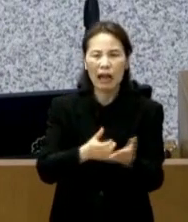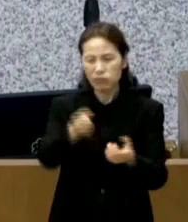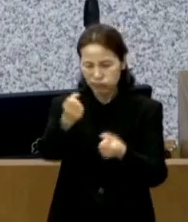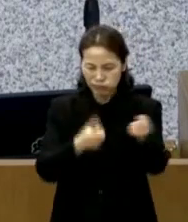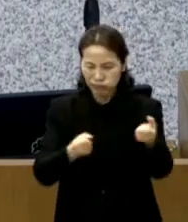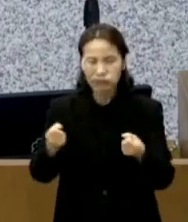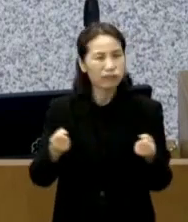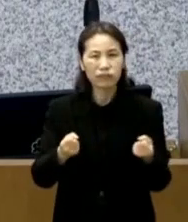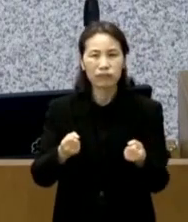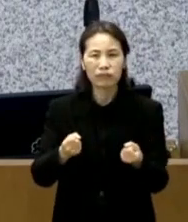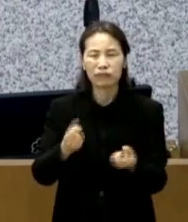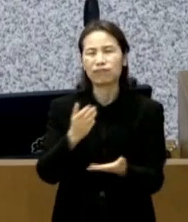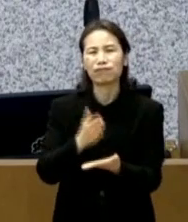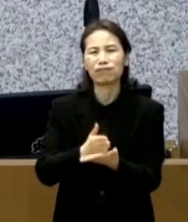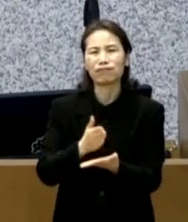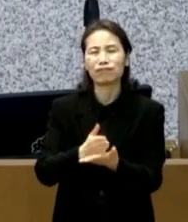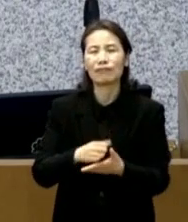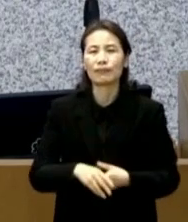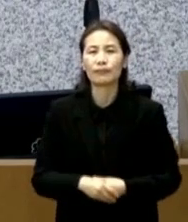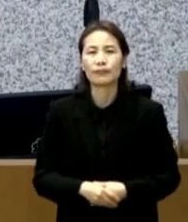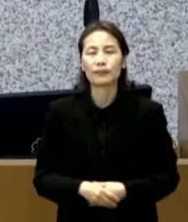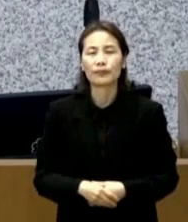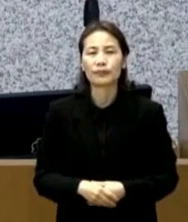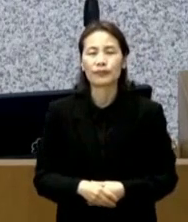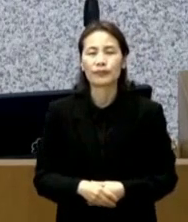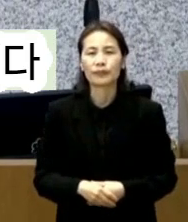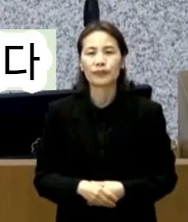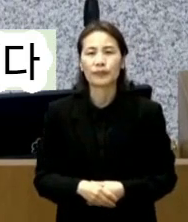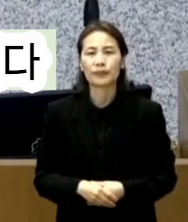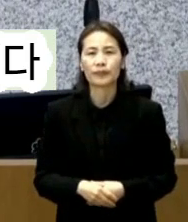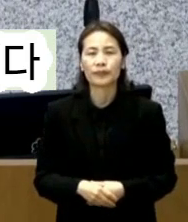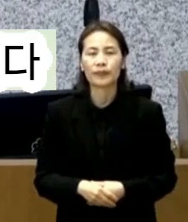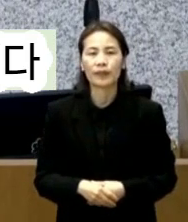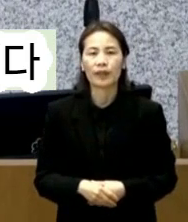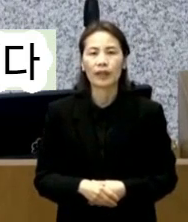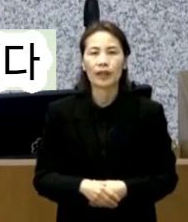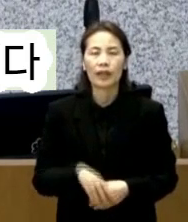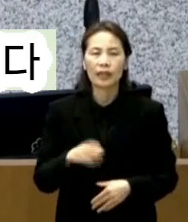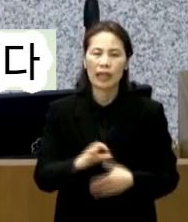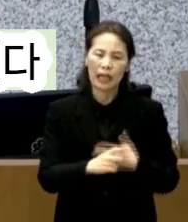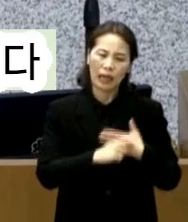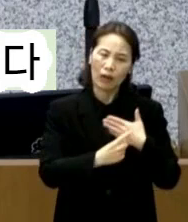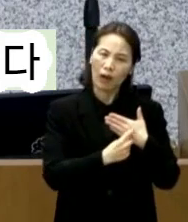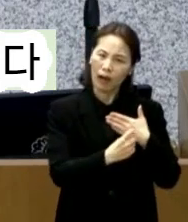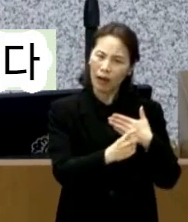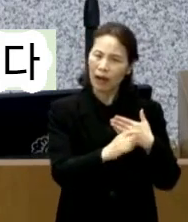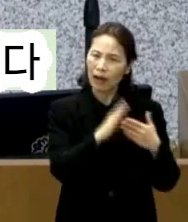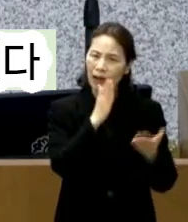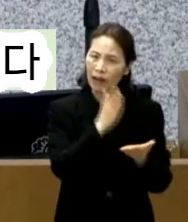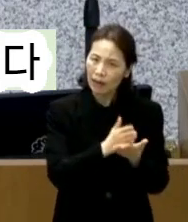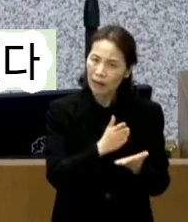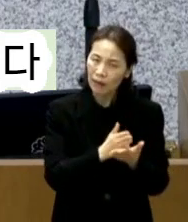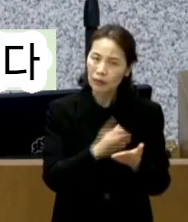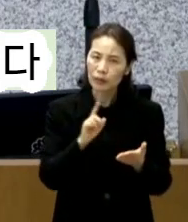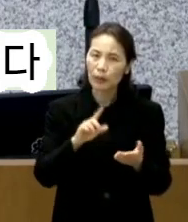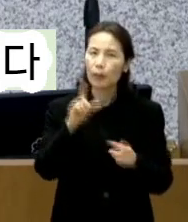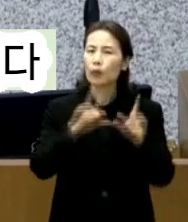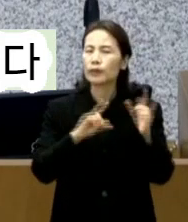이해도 아닙니다. 현실과 동떨어져 형식에 그치는 지방자치는 이제 바뀌어야